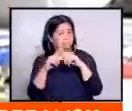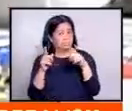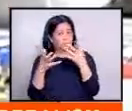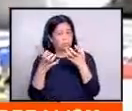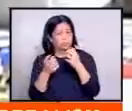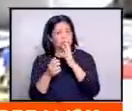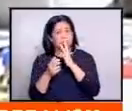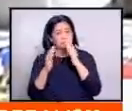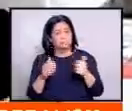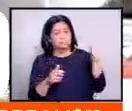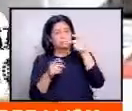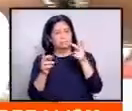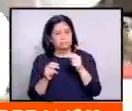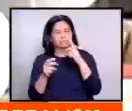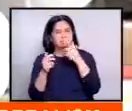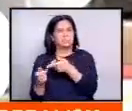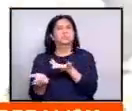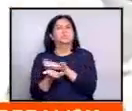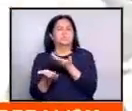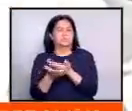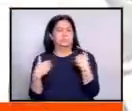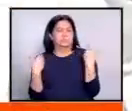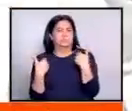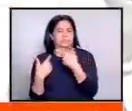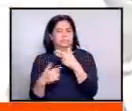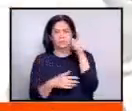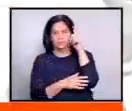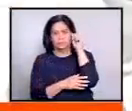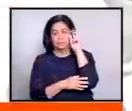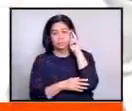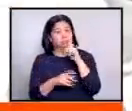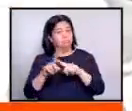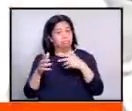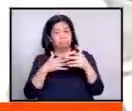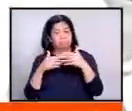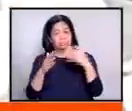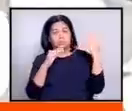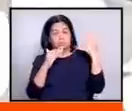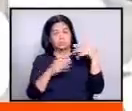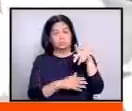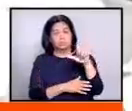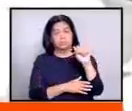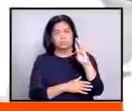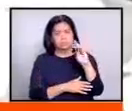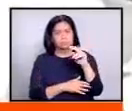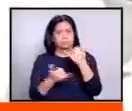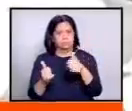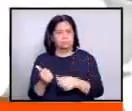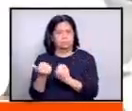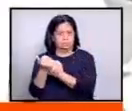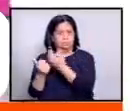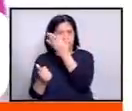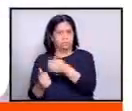nag-aasam ng speakership, maituturing pang baguhan sa politika si Velasco. Sa kabila nito, umaasa ang PDP laban na siya pa rin ang